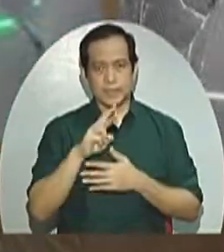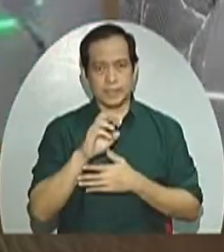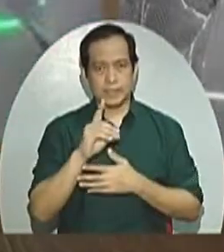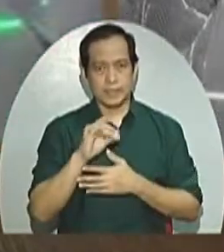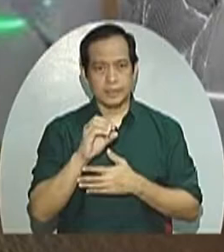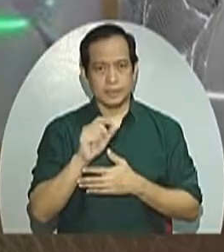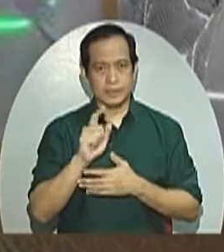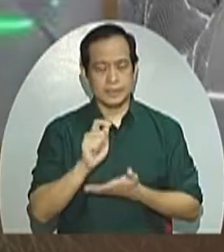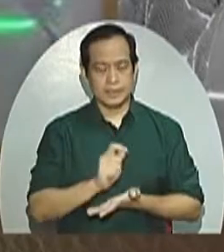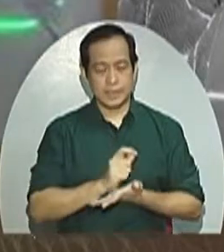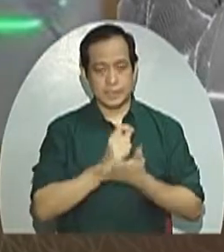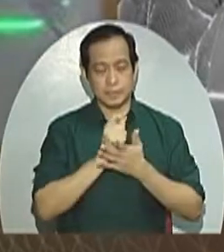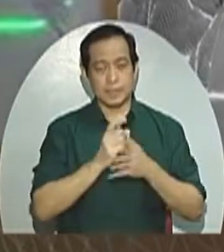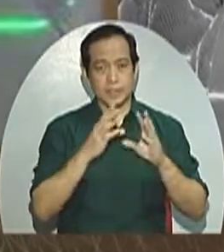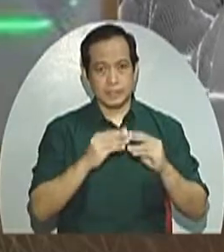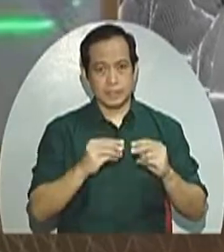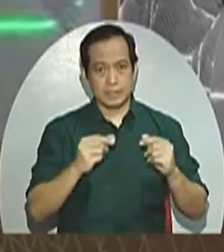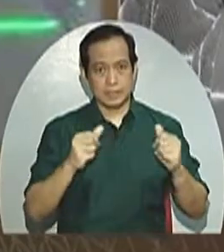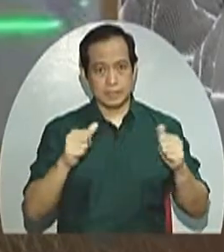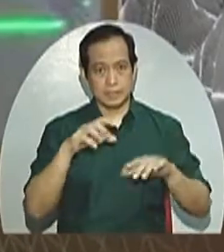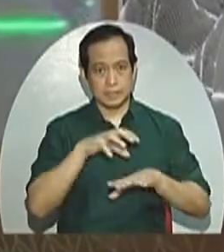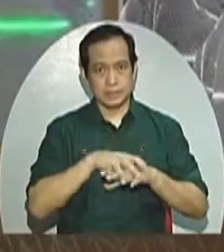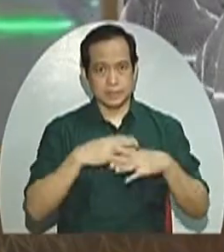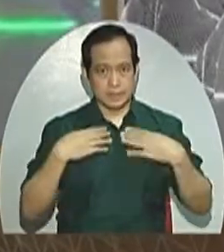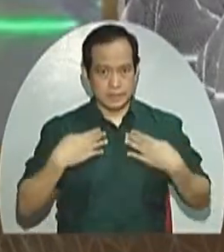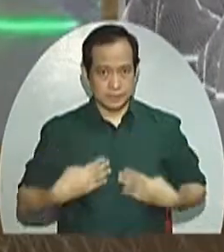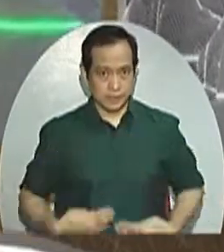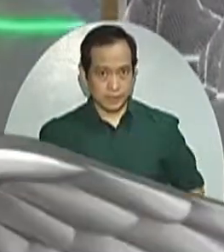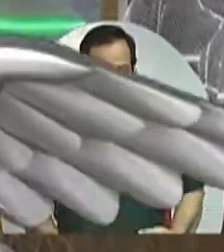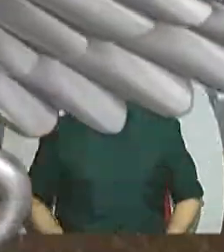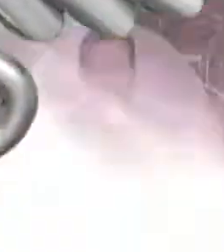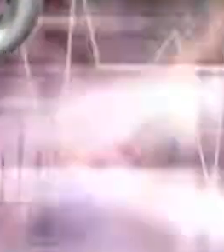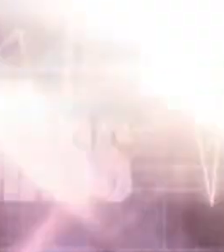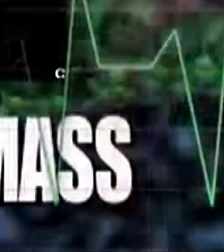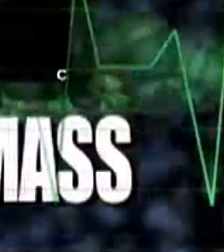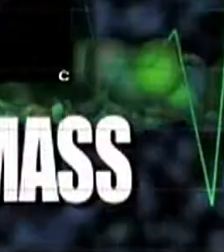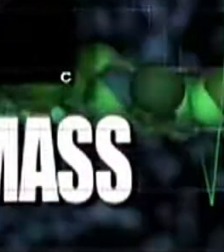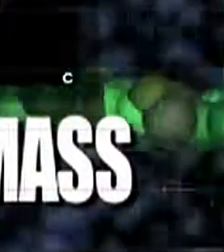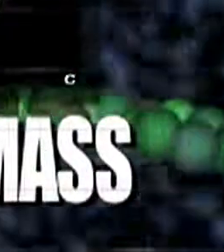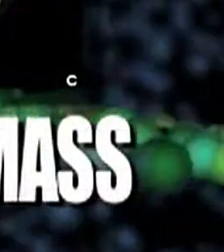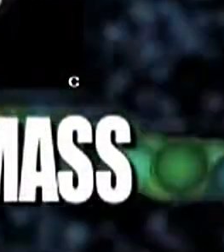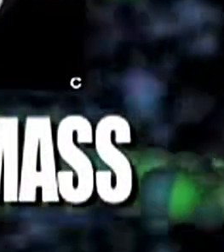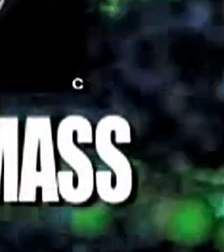sumailalim sa radiotherapy para tuluyan ng maalis ang tumor sa katawan.